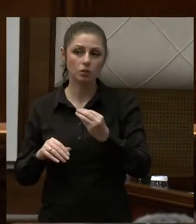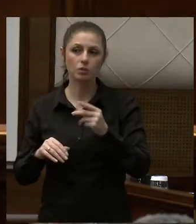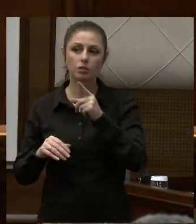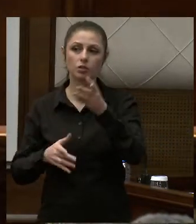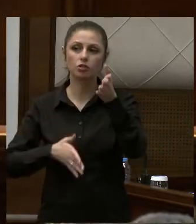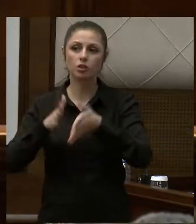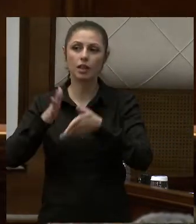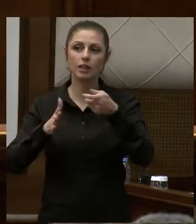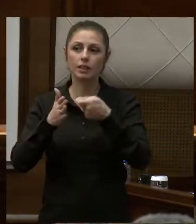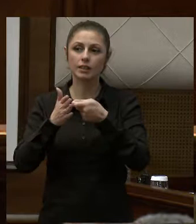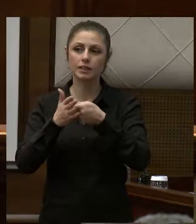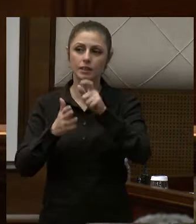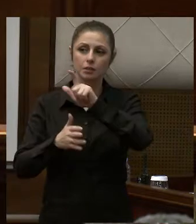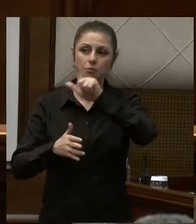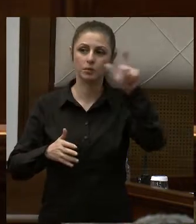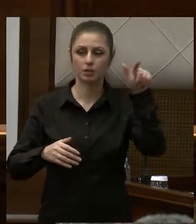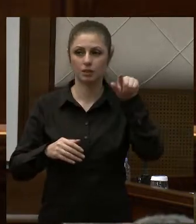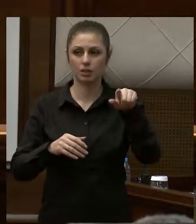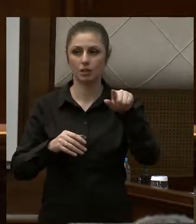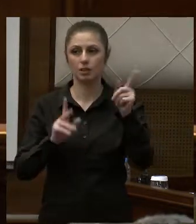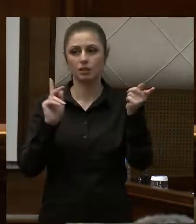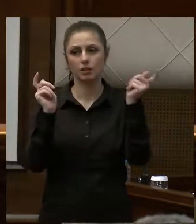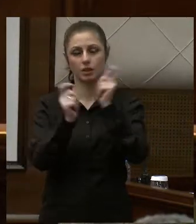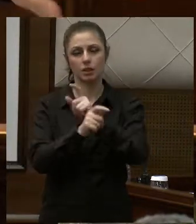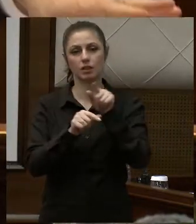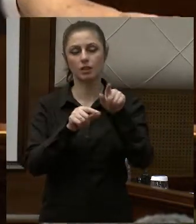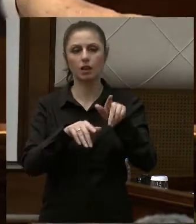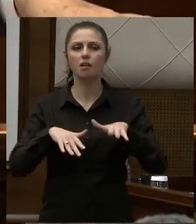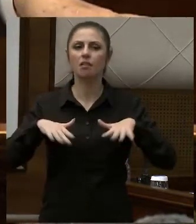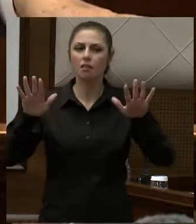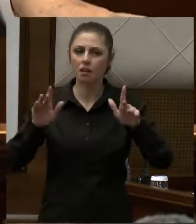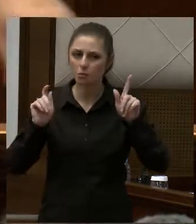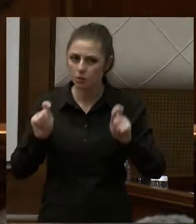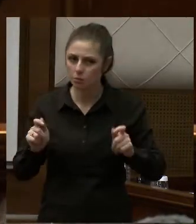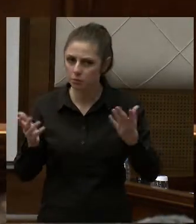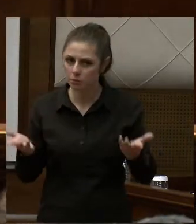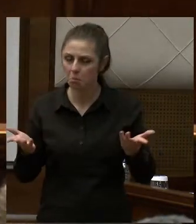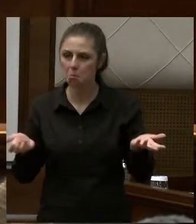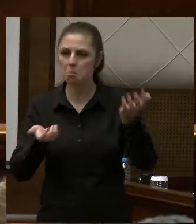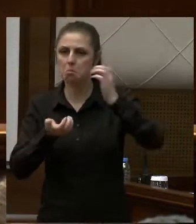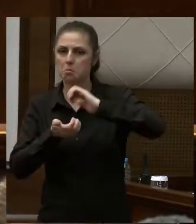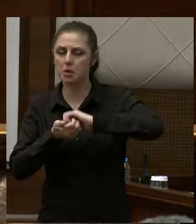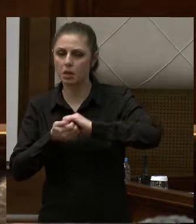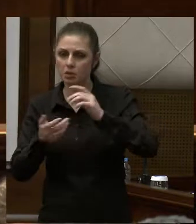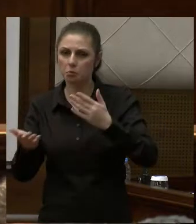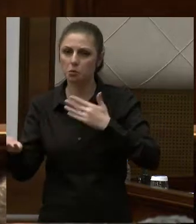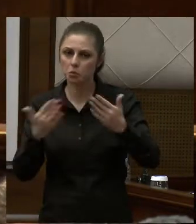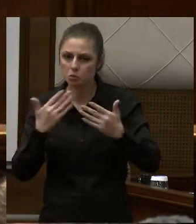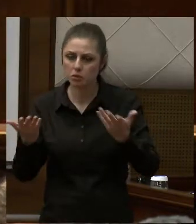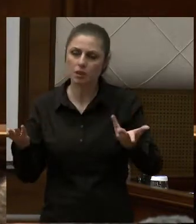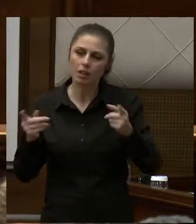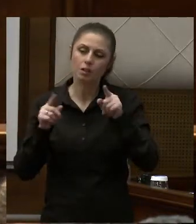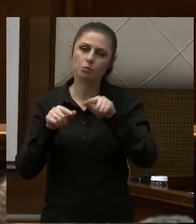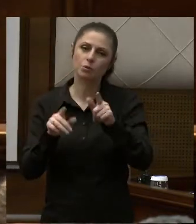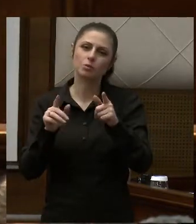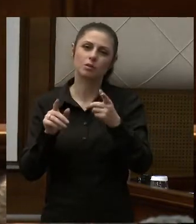bu halkın gündeminden düşürün. Eylem mi yapacaksınız? Birlikte orada eylem mi yapacağız? Bu ayıptan